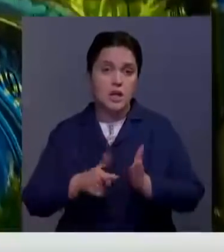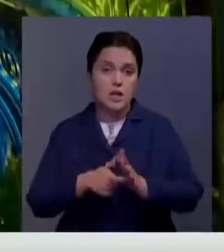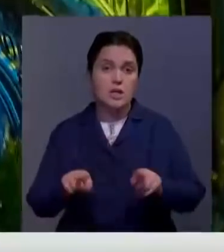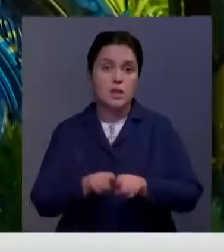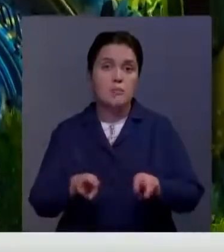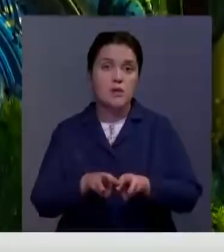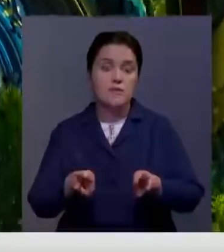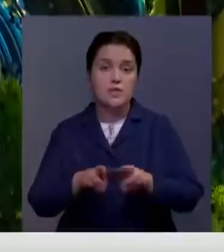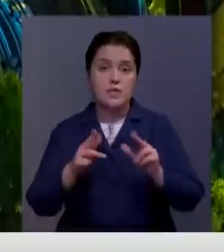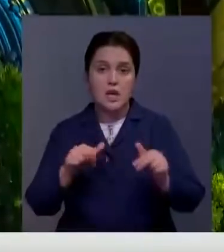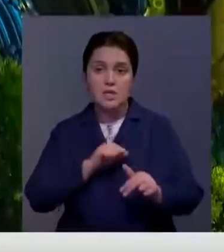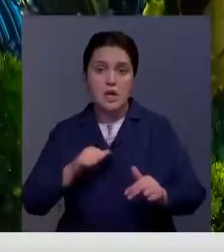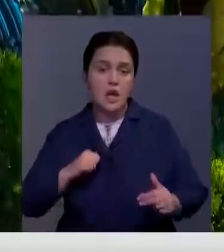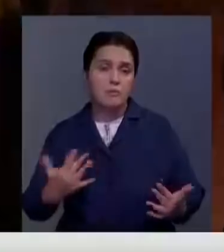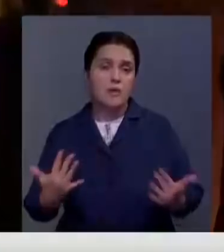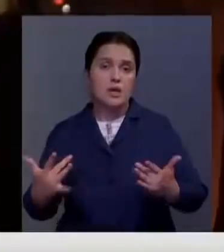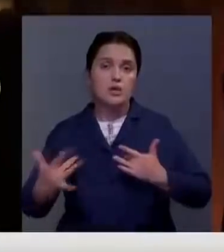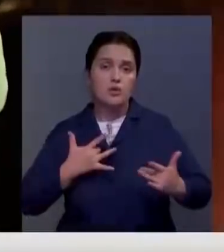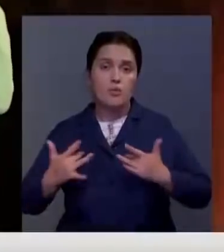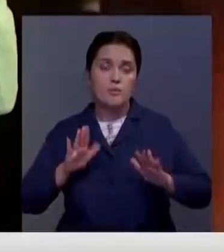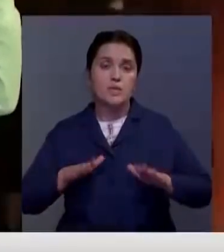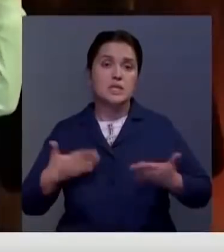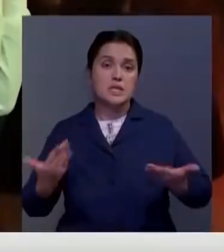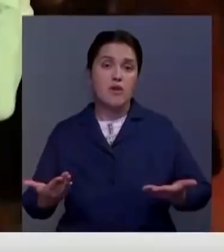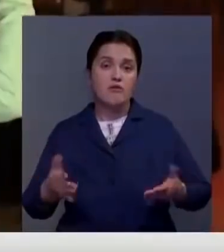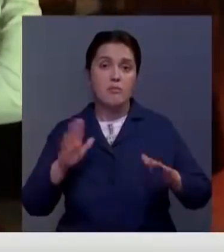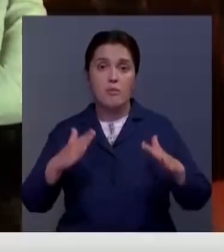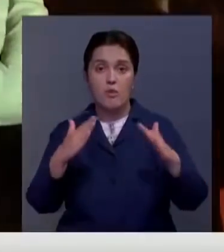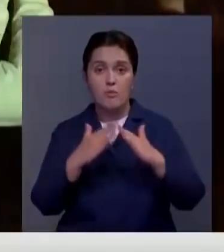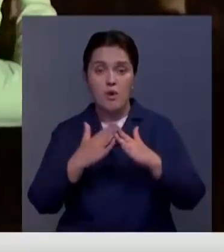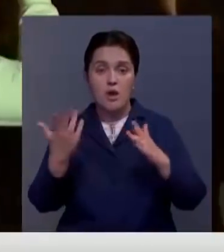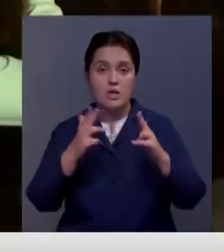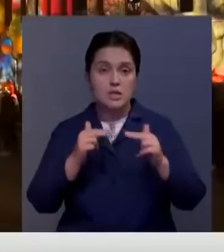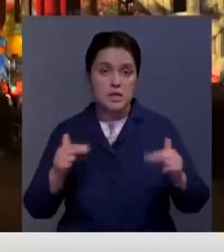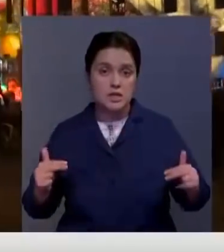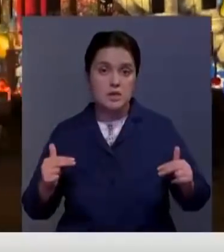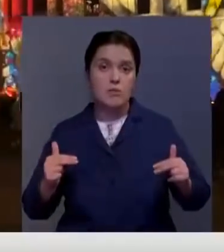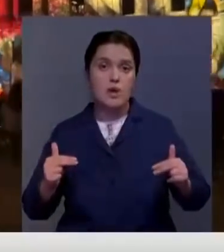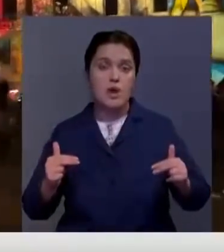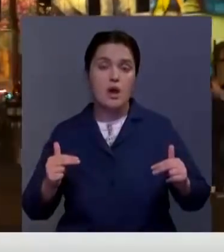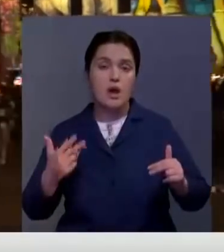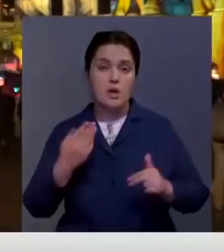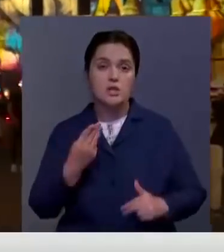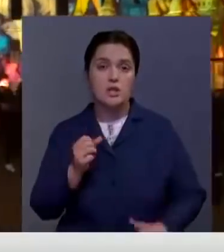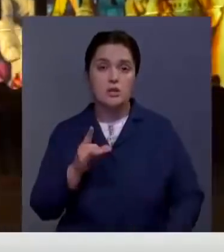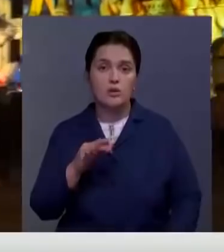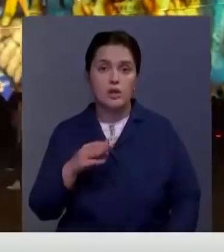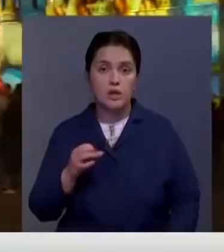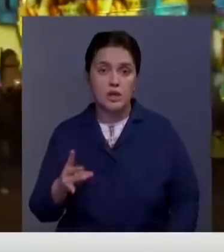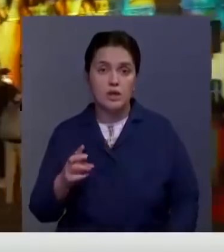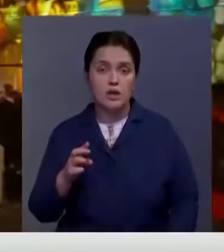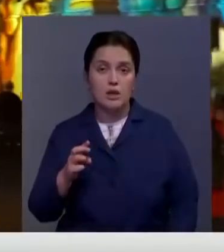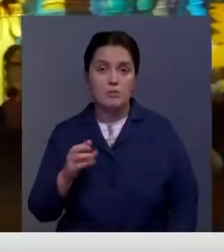залы, а также правительственные здания. Самые яркие шоу по традиции презентовали на фасадах Берлинского кафедрального собора, замка